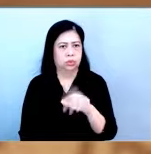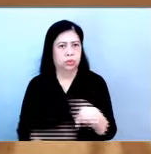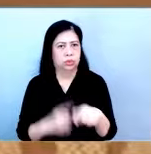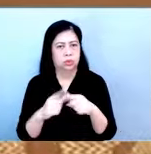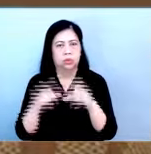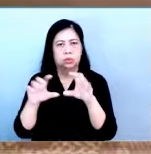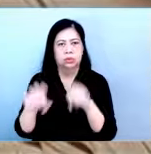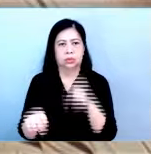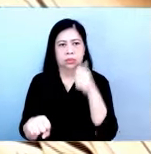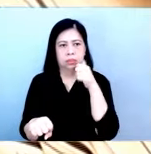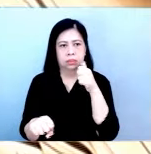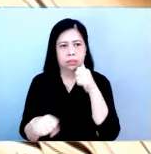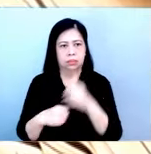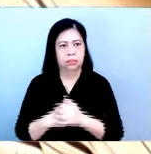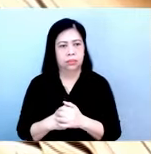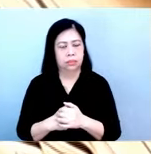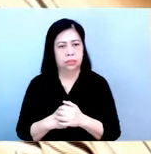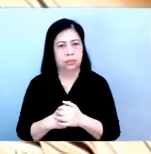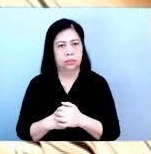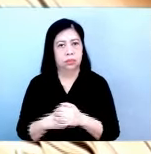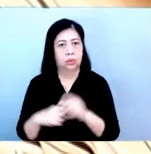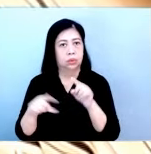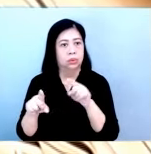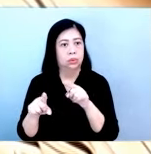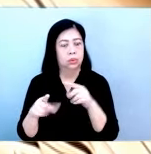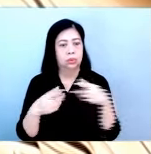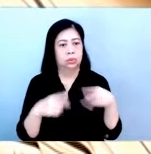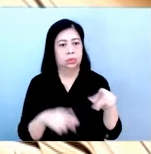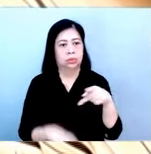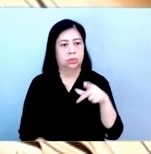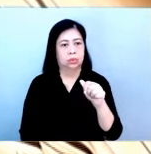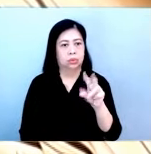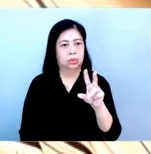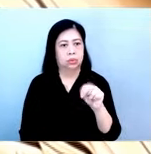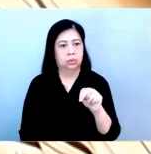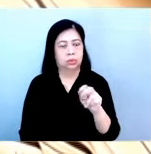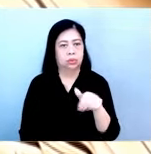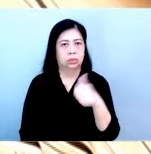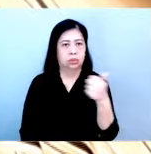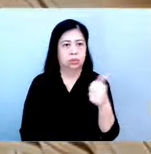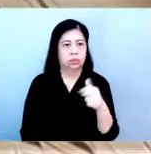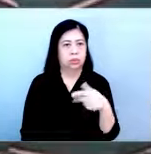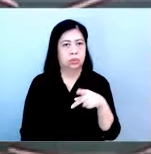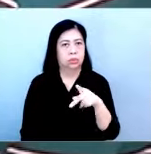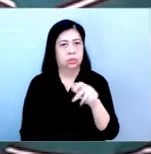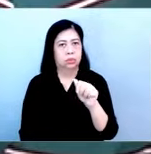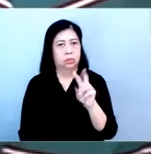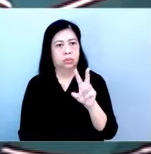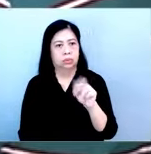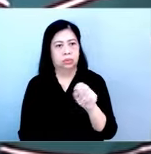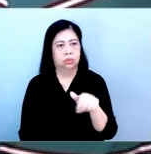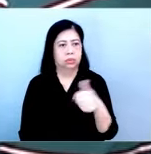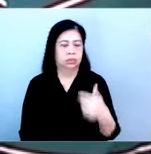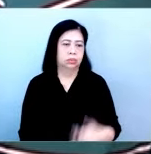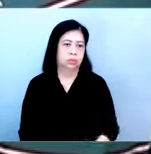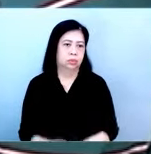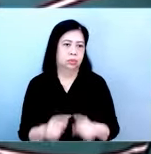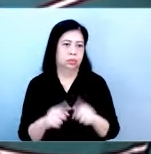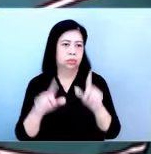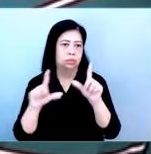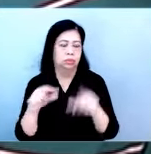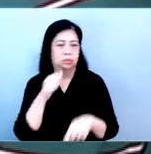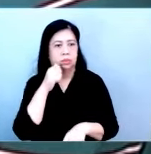ang suspect. Yung isa na isanla sa ibang tao, yung isa naman na isanla din po. Nang maaresto ang